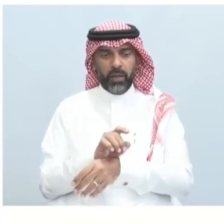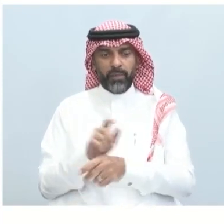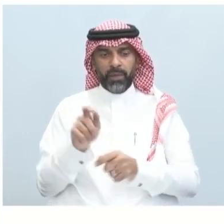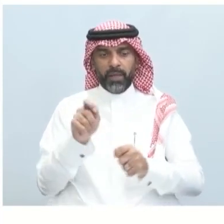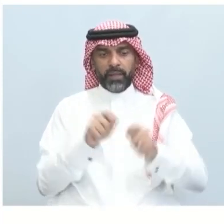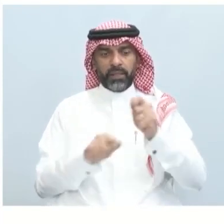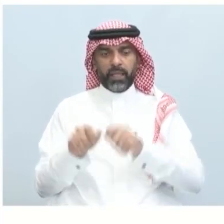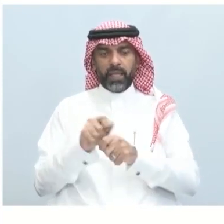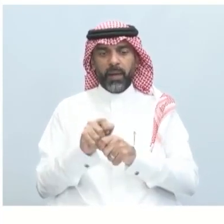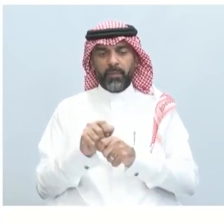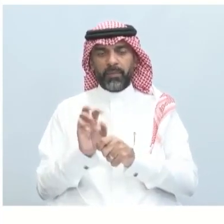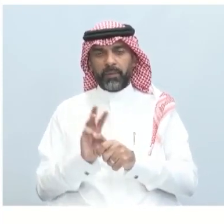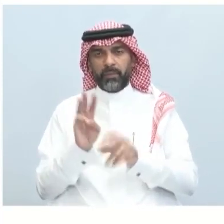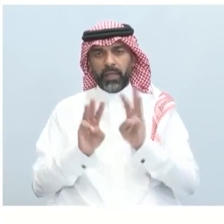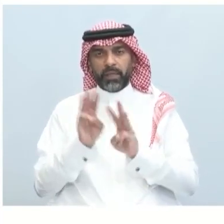منصة السند إن بلو.